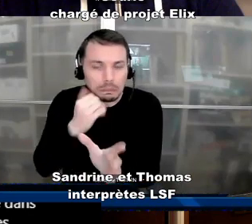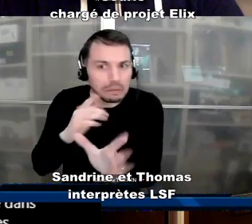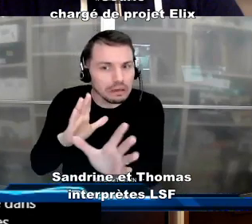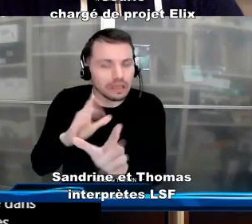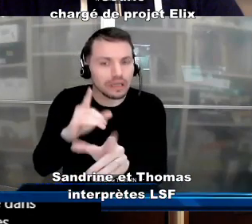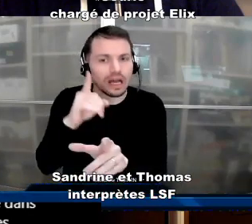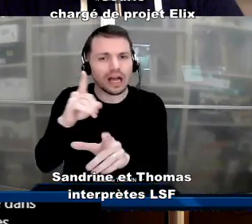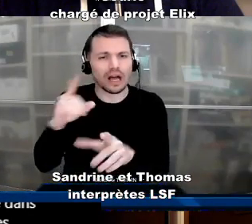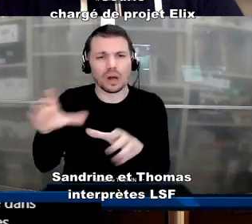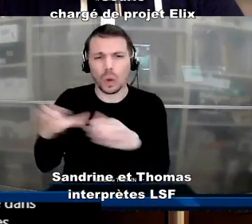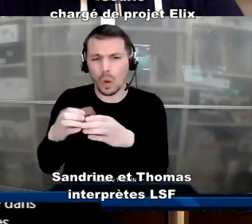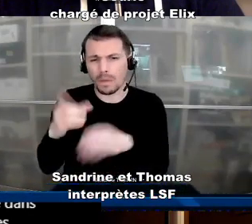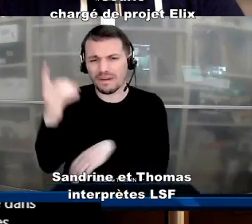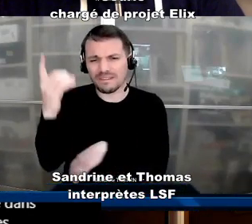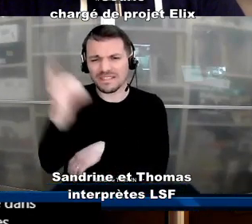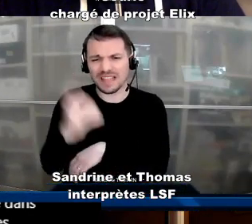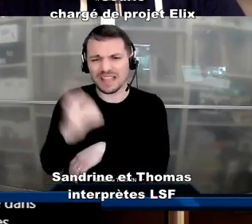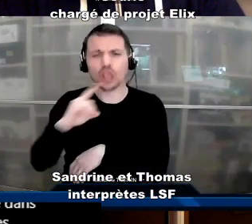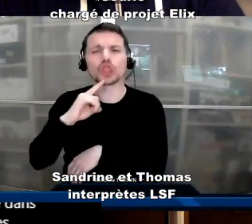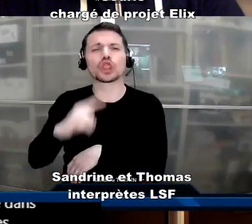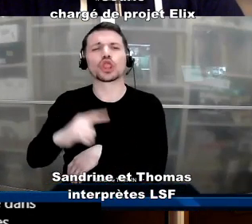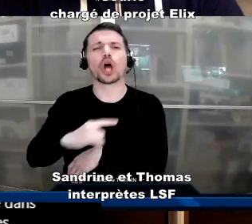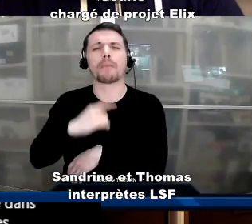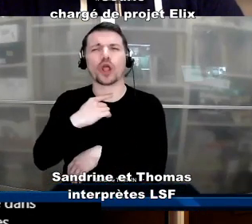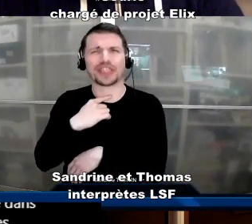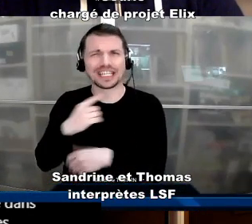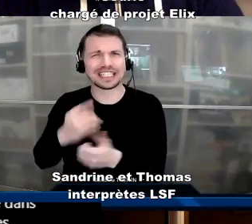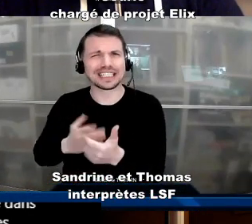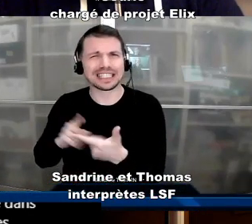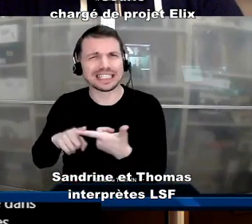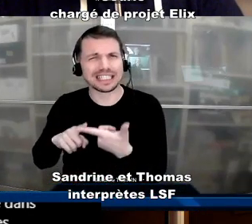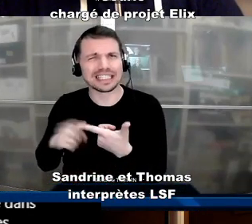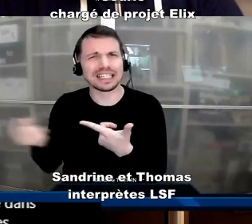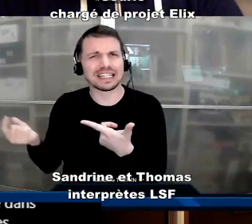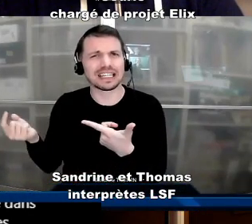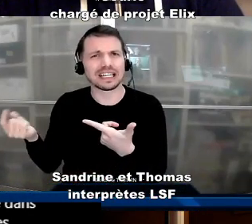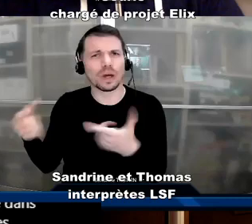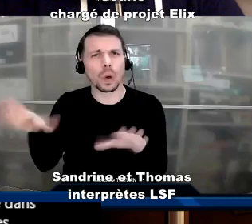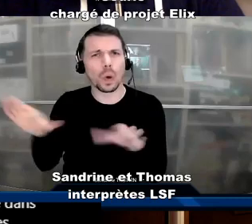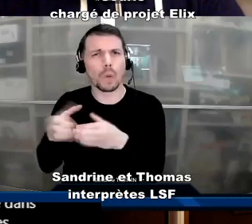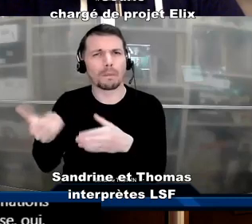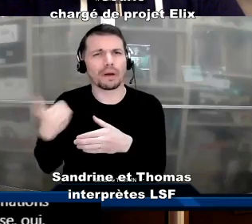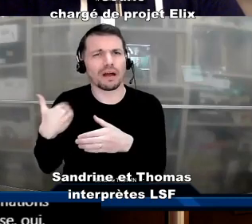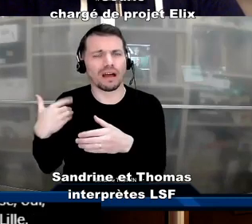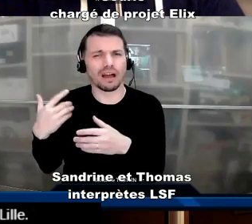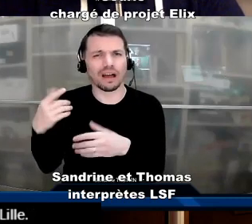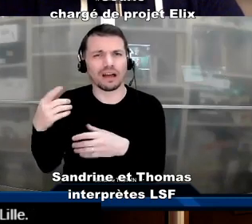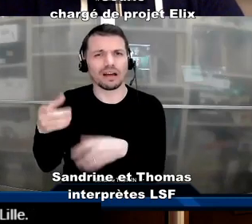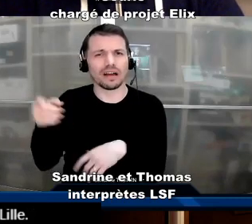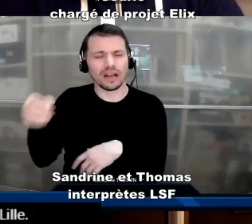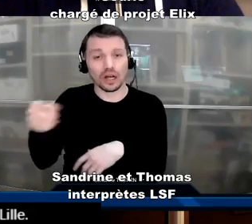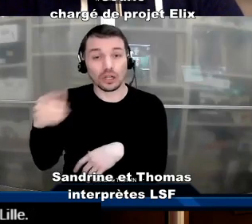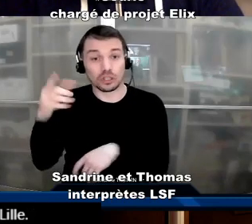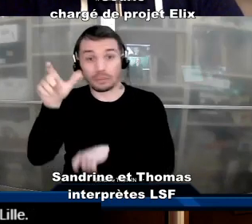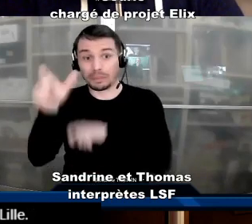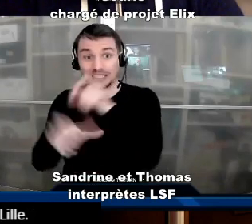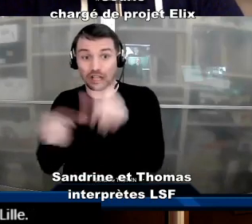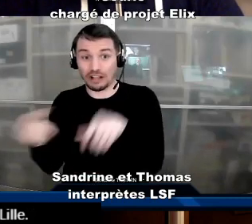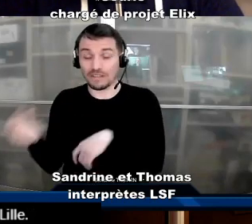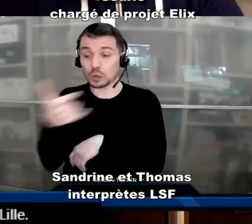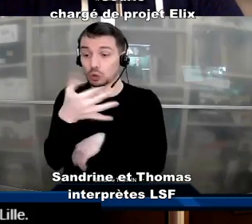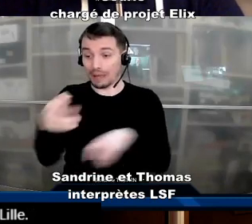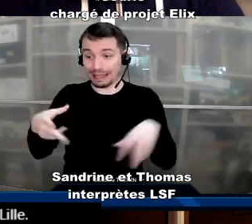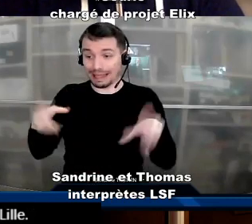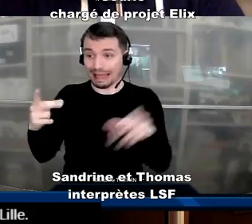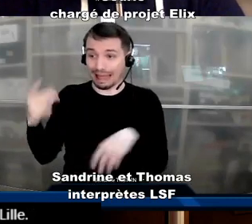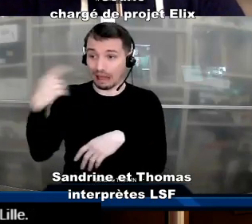dernier groupe, il y avait des personnes de Normandie qui étaient venues. Enfin, voilà, il y a des gens qui se déplacent pour les semaines. Et